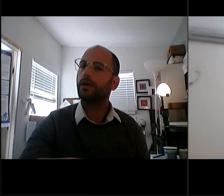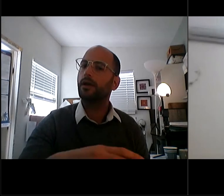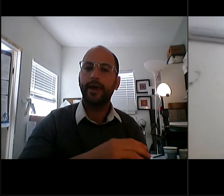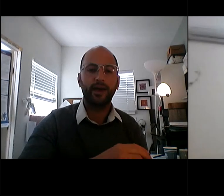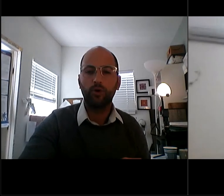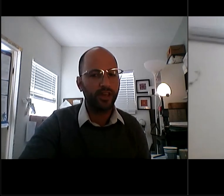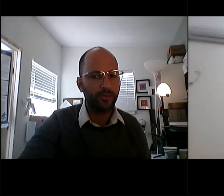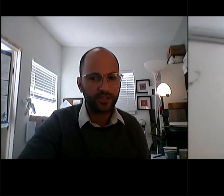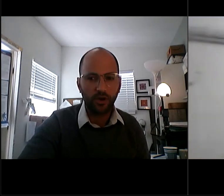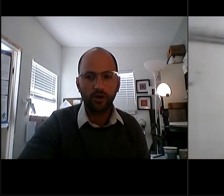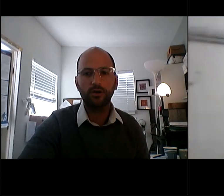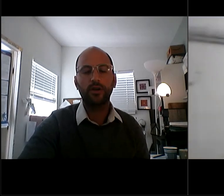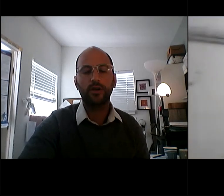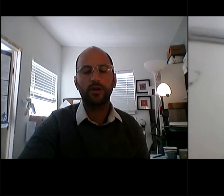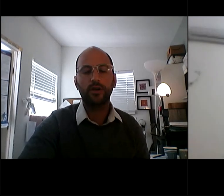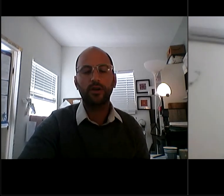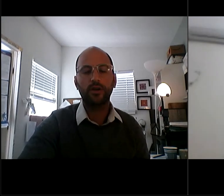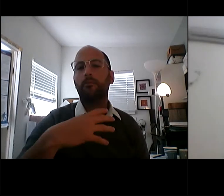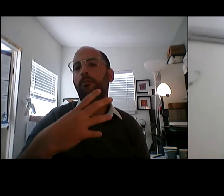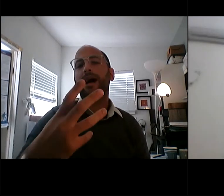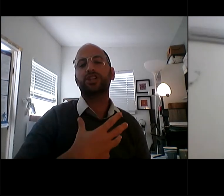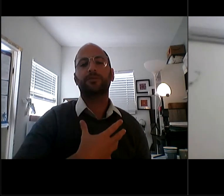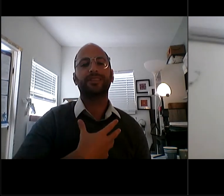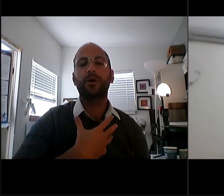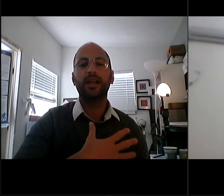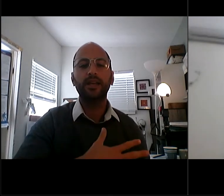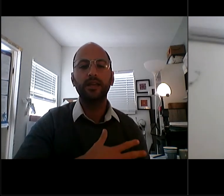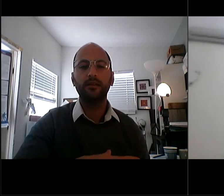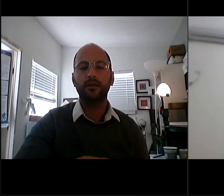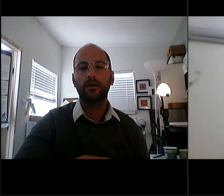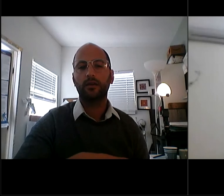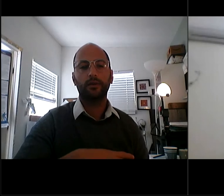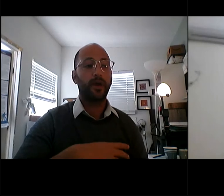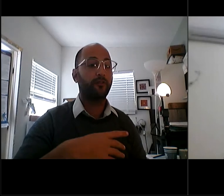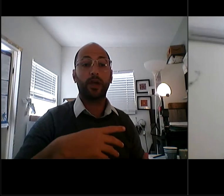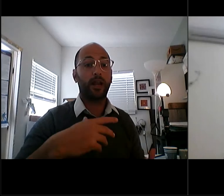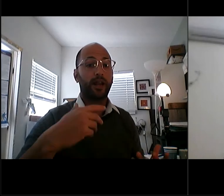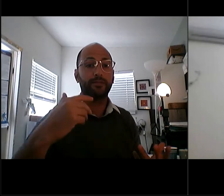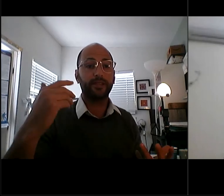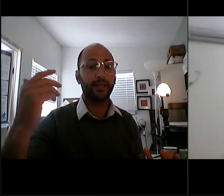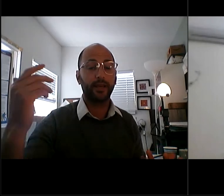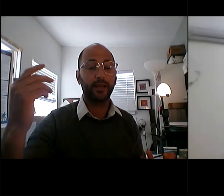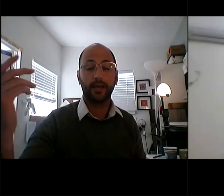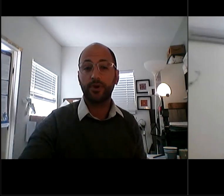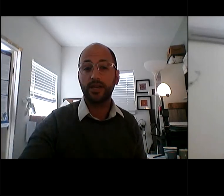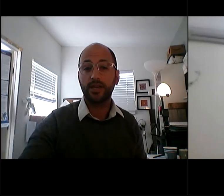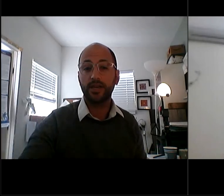עסקאות, איך בוחרים אזור, מה ההשקעה שמתאימה לי, איפה בכלל אני מתחיל לחפש,